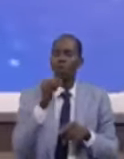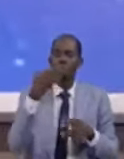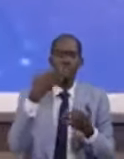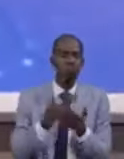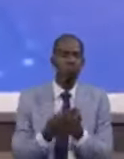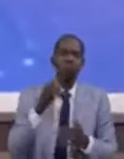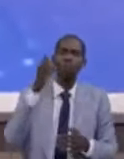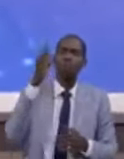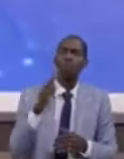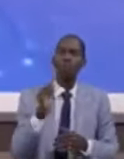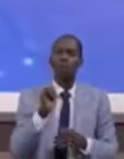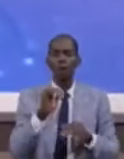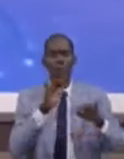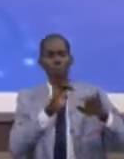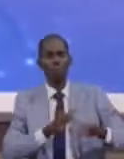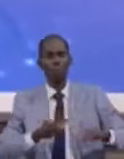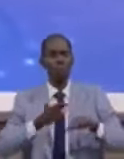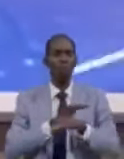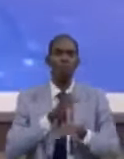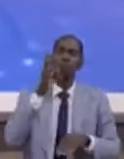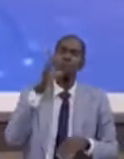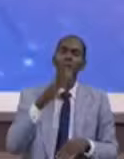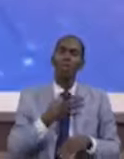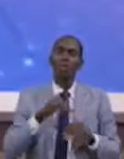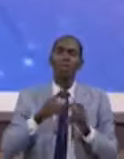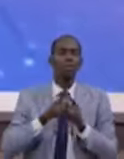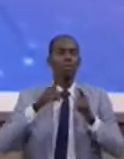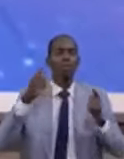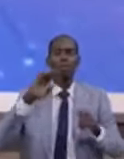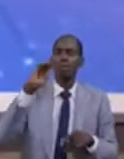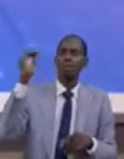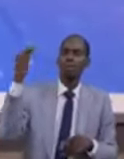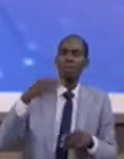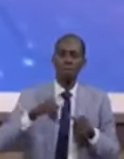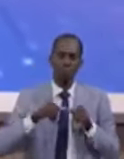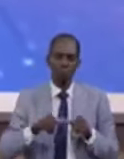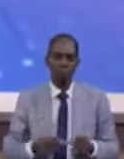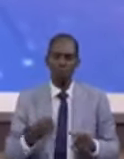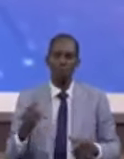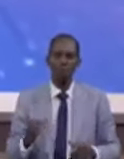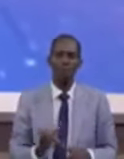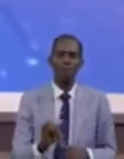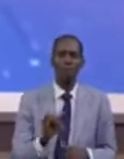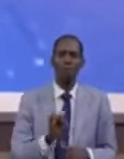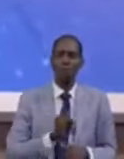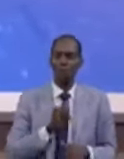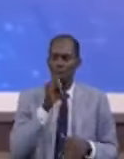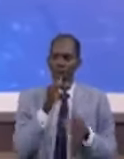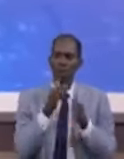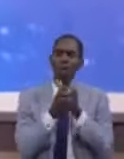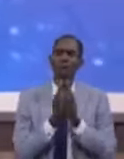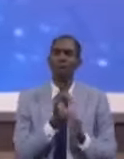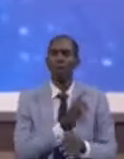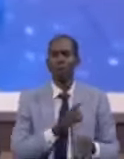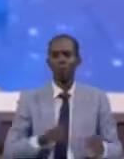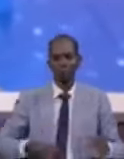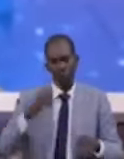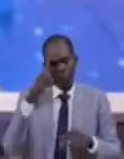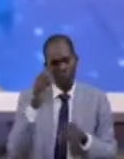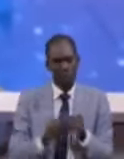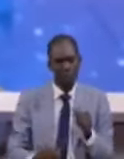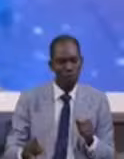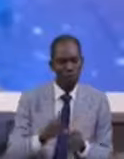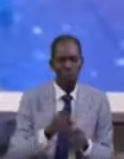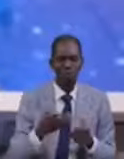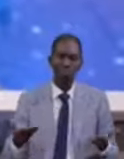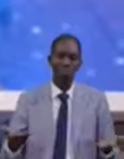Dieu et ta grâce et ta bonté demeure pour toujours demande Seigneur pour tous ceux qui sont ici ceux qui